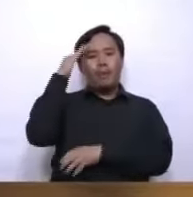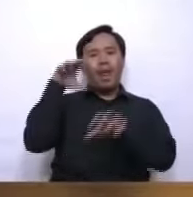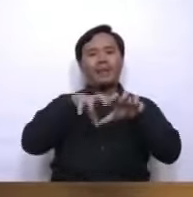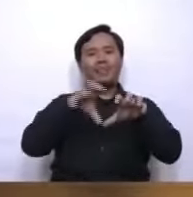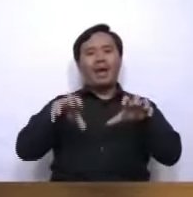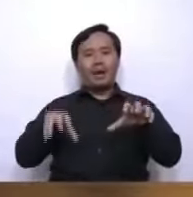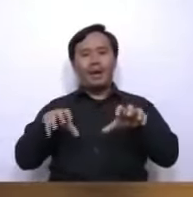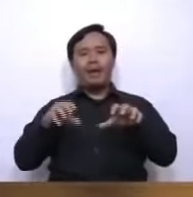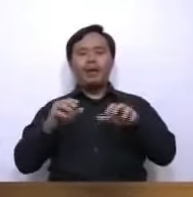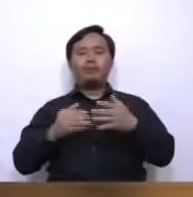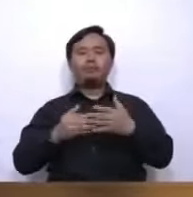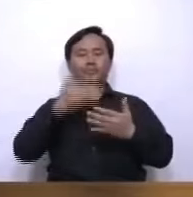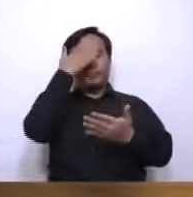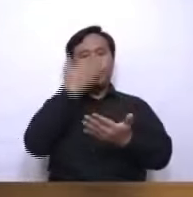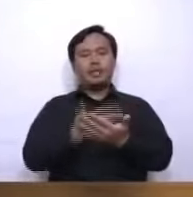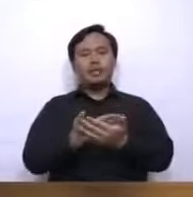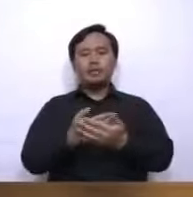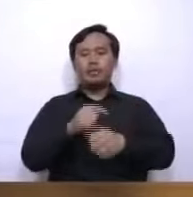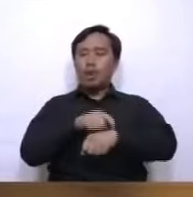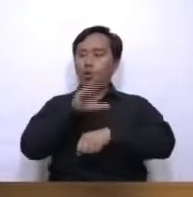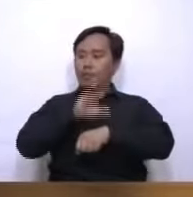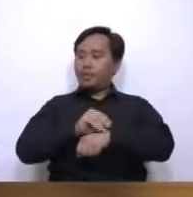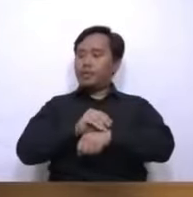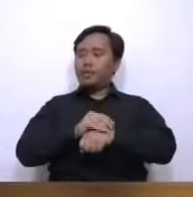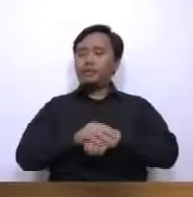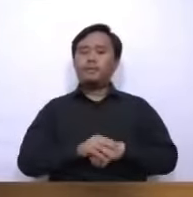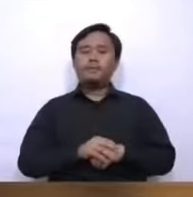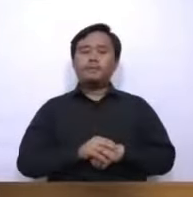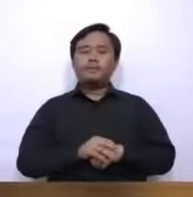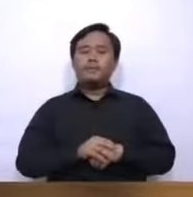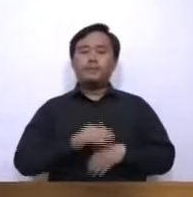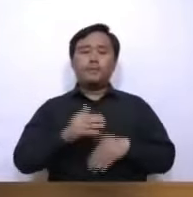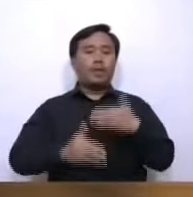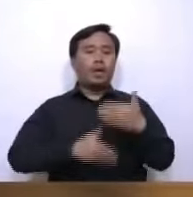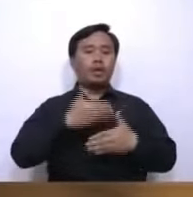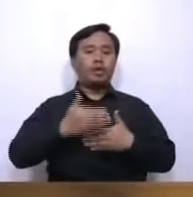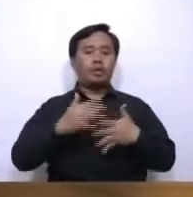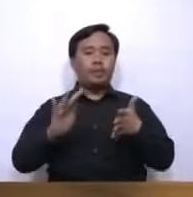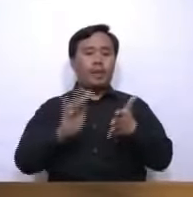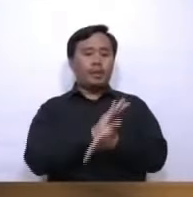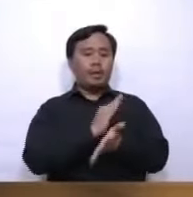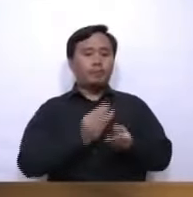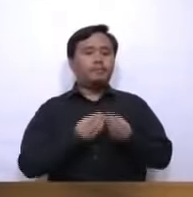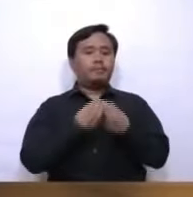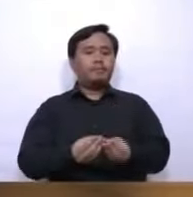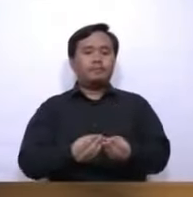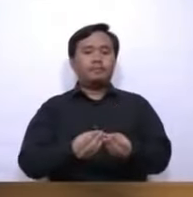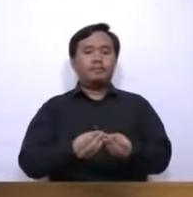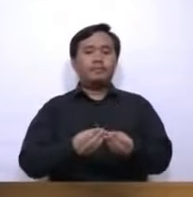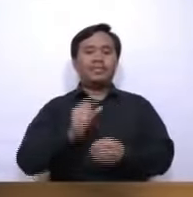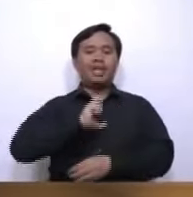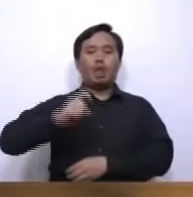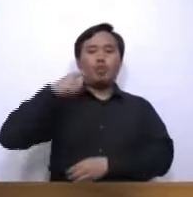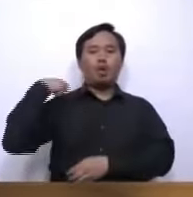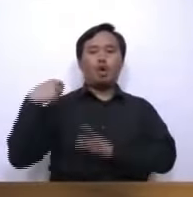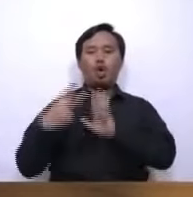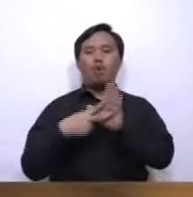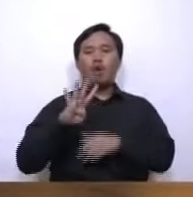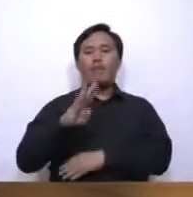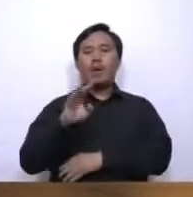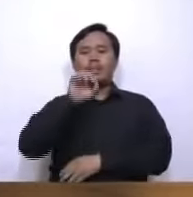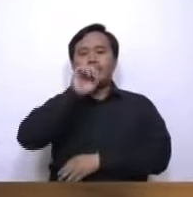di tingkatannya. Terima kasih. Waktu habis, terima kasih. Berikutnya, kami beri kesempatan calon gubernur nomor urut 4 untuk